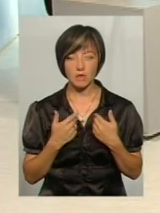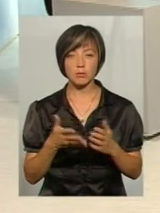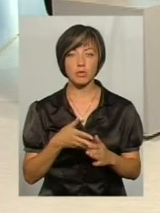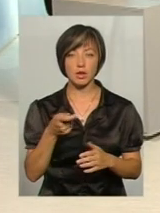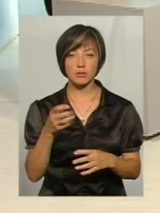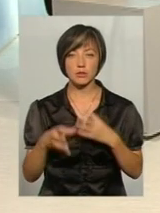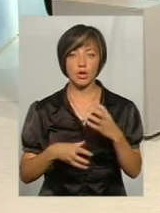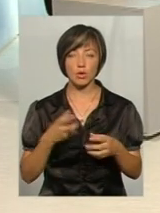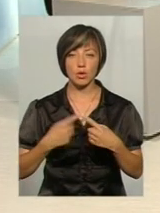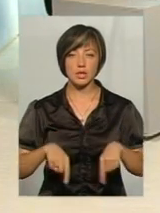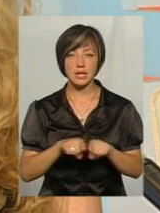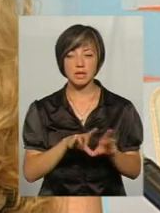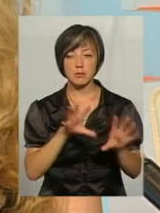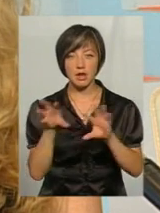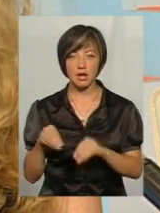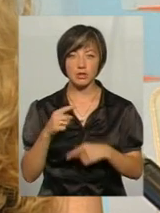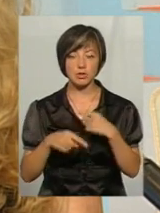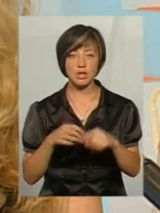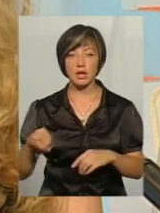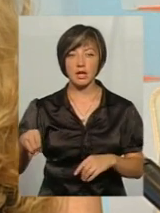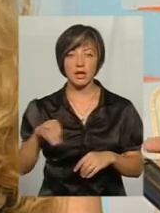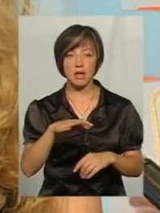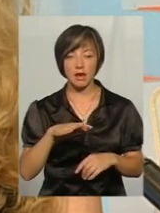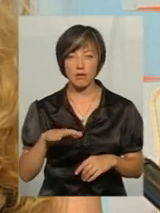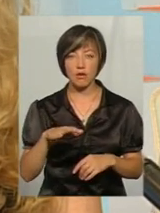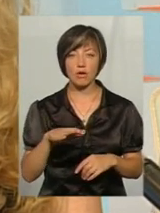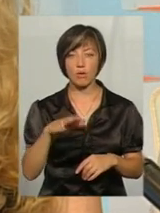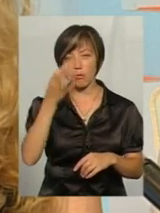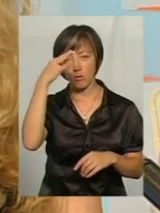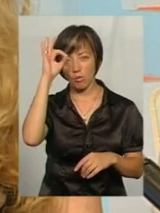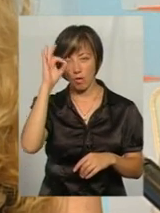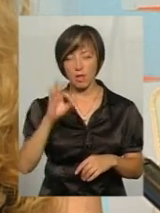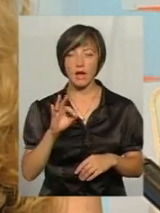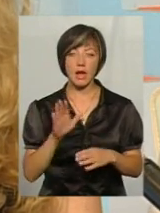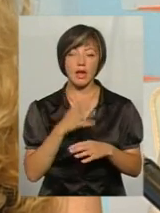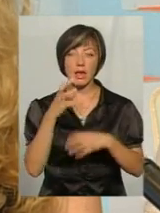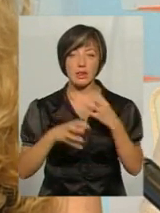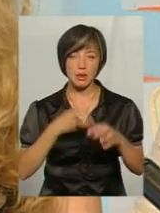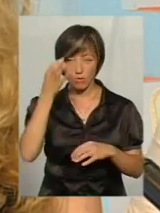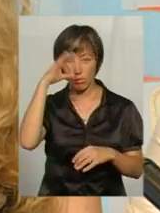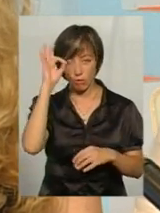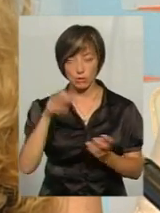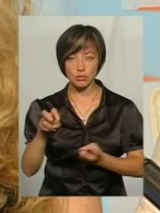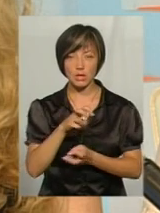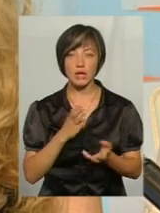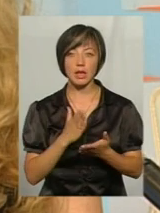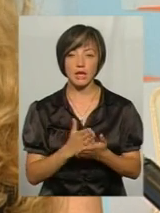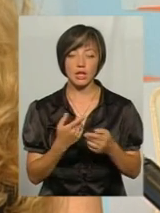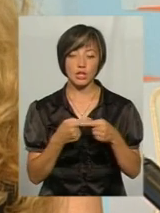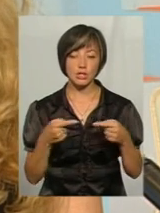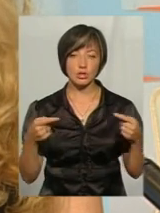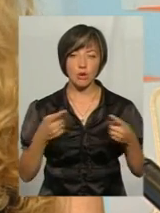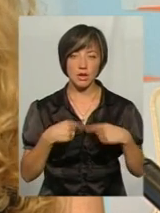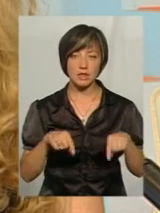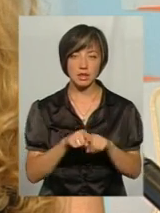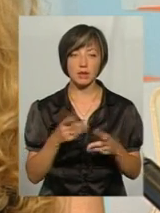подаємо в Міжнародну організацію з міграції, далі через Європол, Інтерпол іде розшук. Крім того, існують ще неурядові організації, які проводять